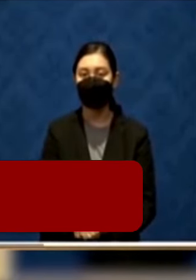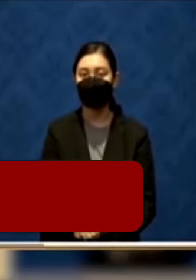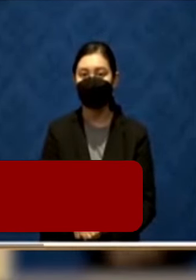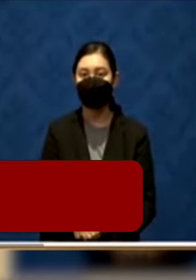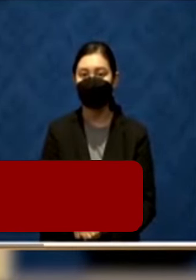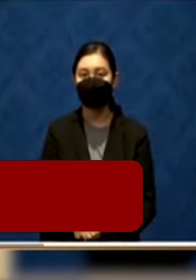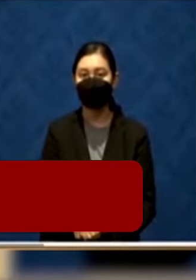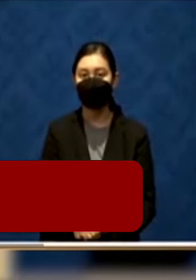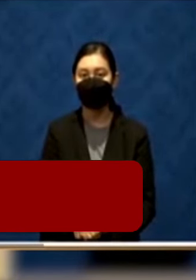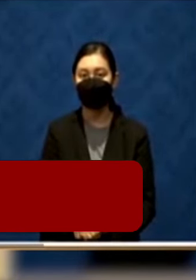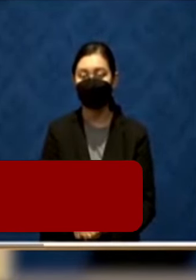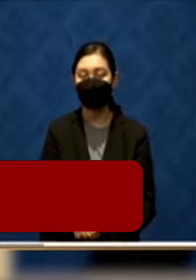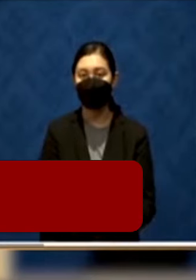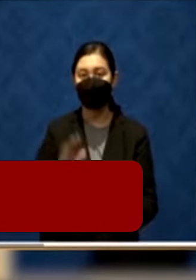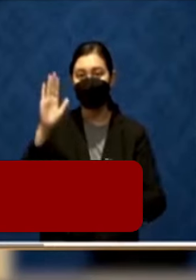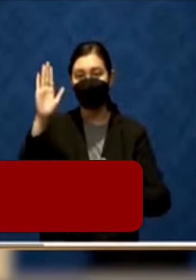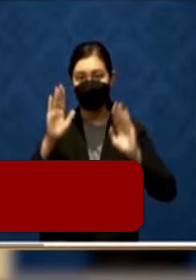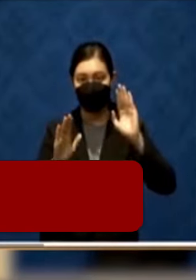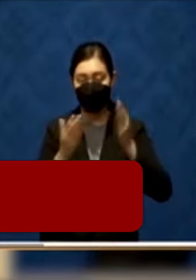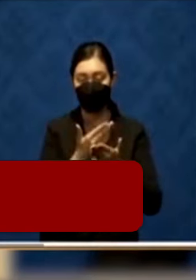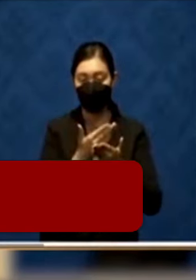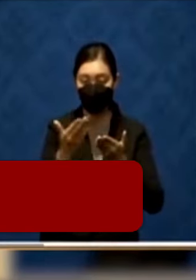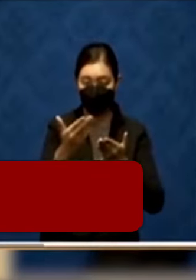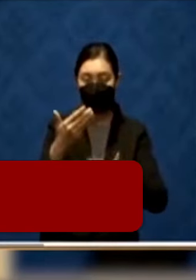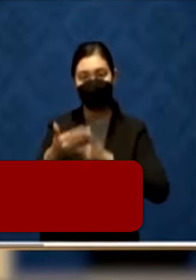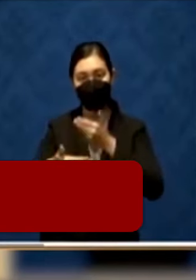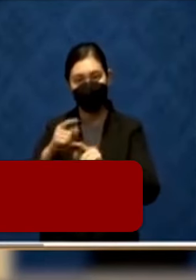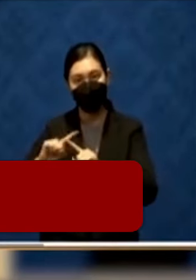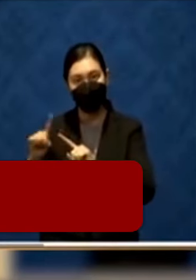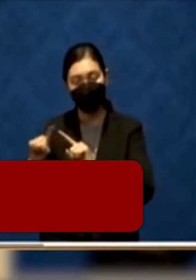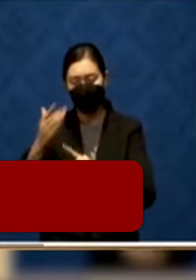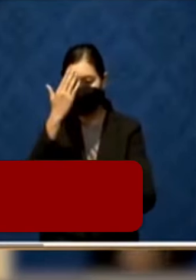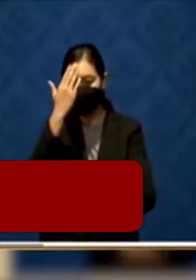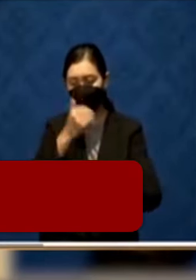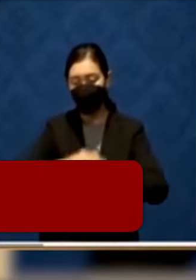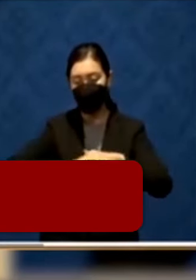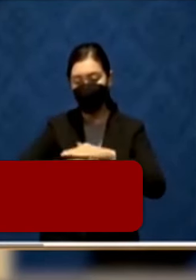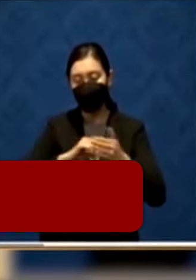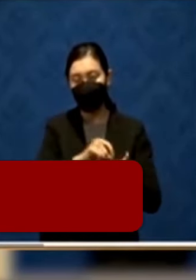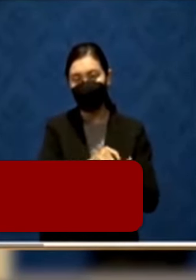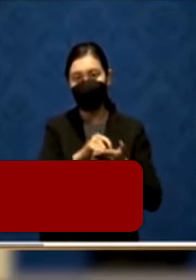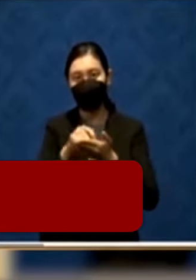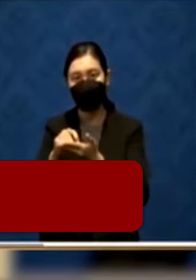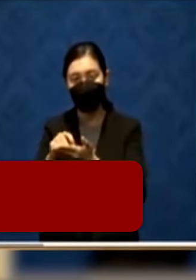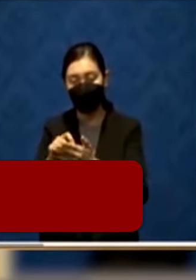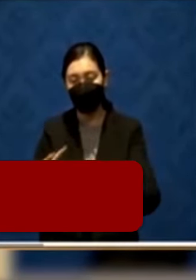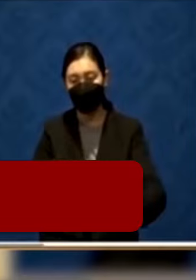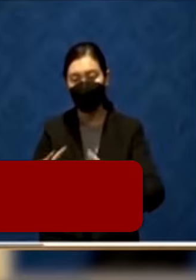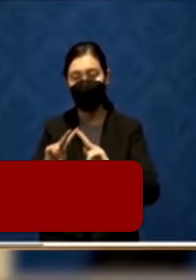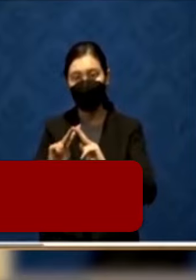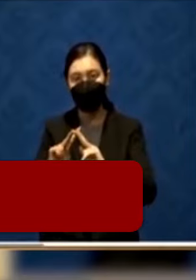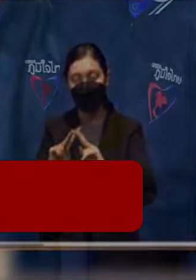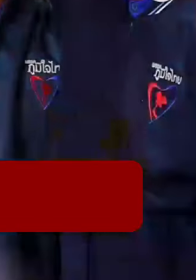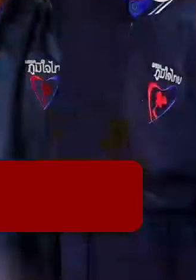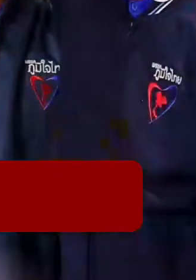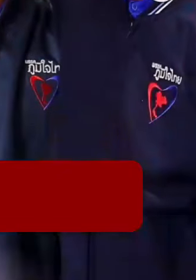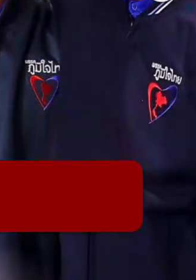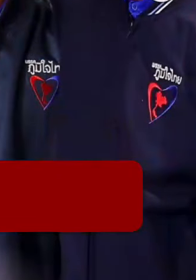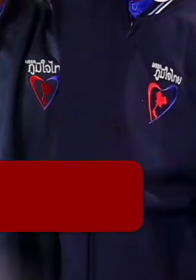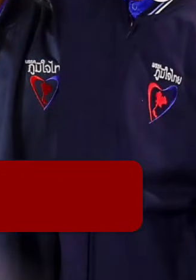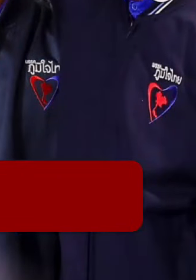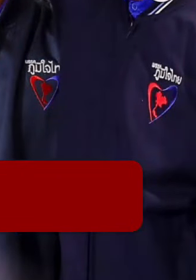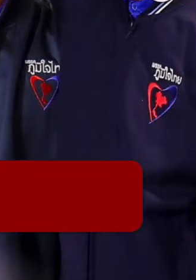งนี่ก็เป็นลูกสาวคนเดียวของคุณเอ๋ชนสวัสดิ์แล้วก็คุณตู่นันทิดาแก้วบัวสายเขาเป็นนักแสดงด้วยใ